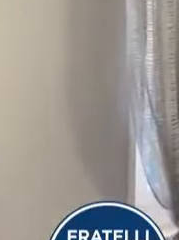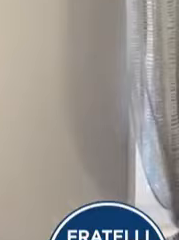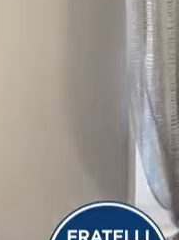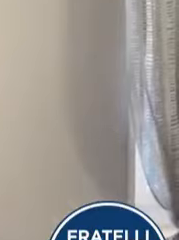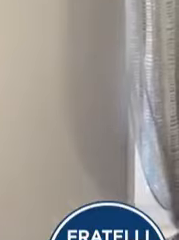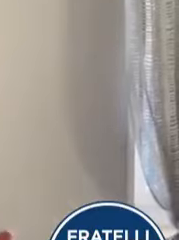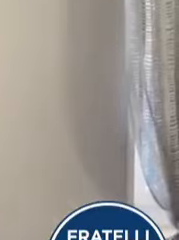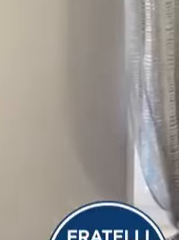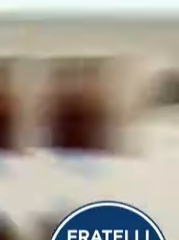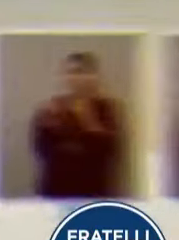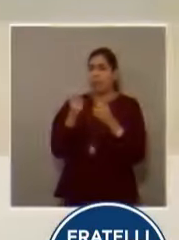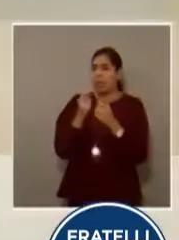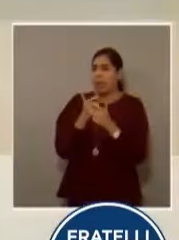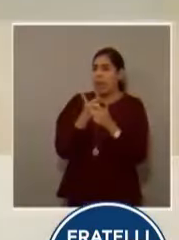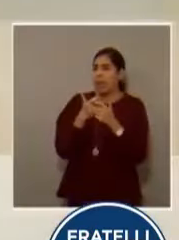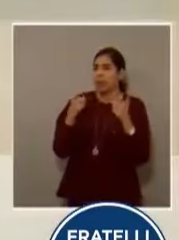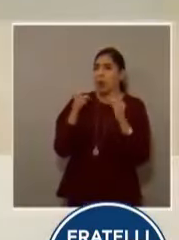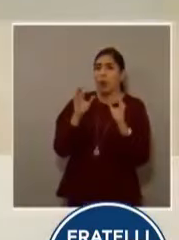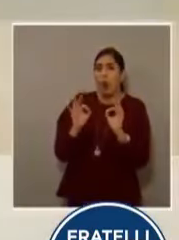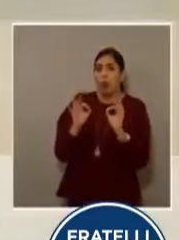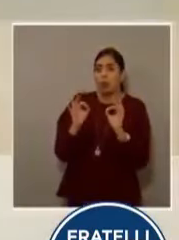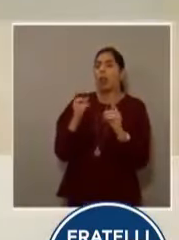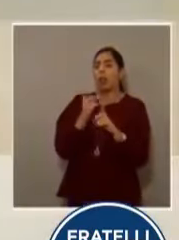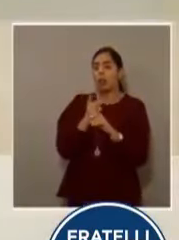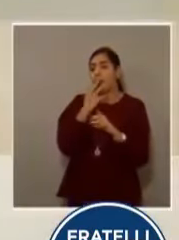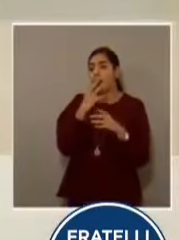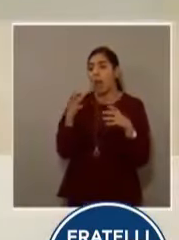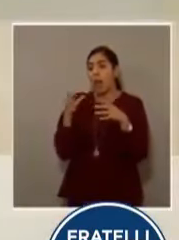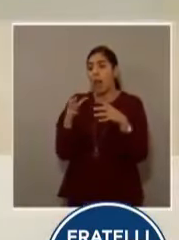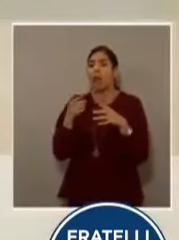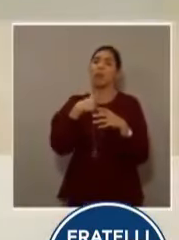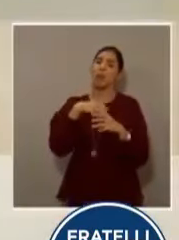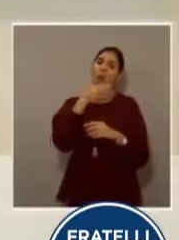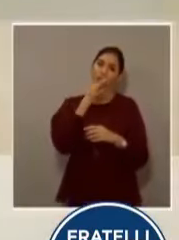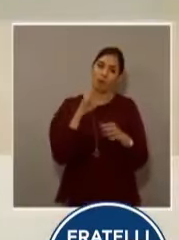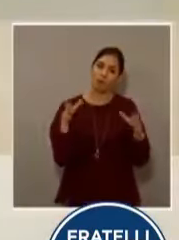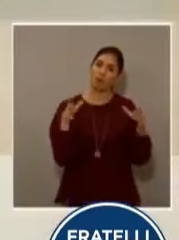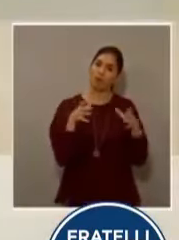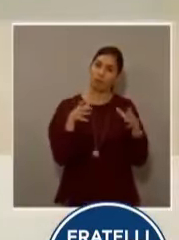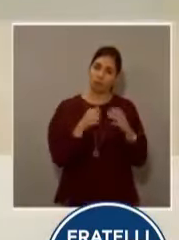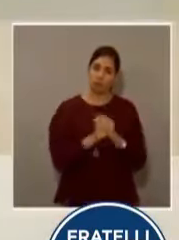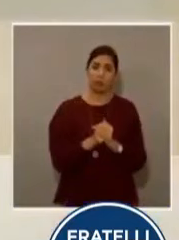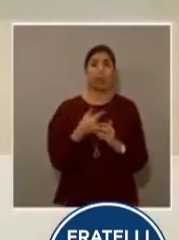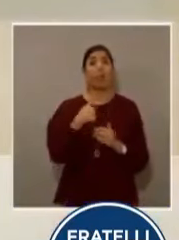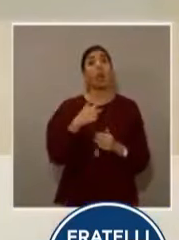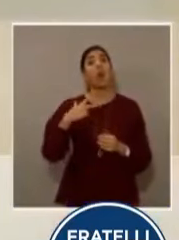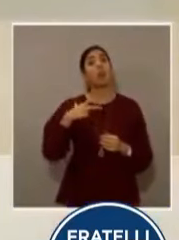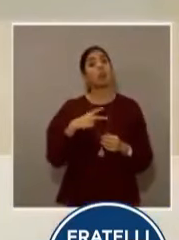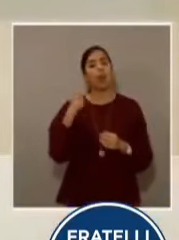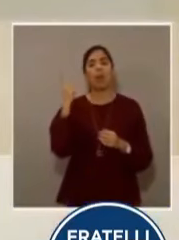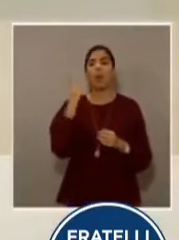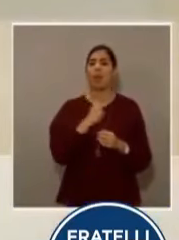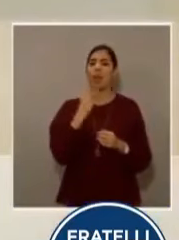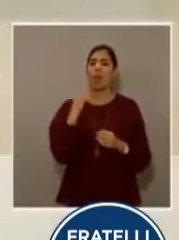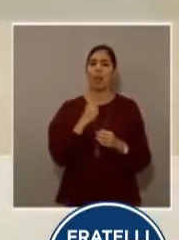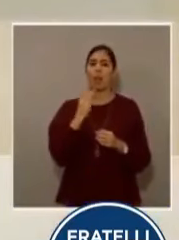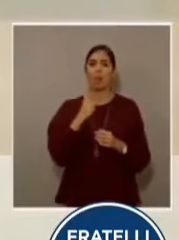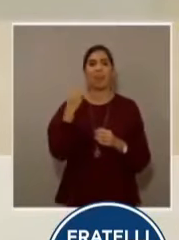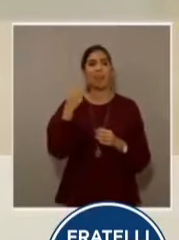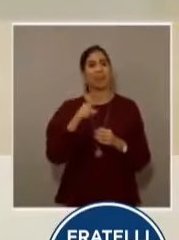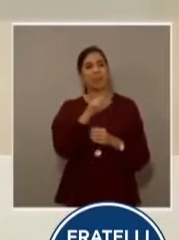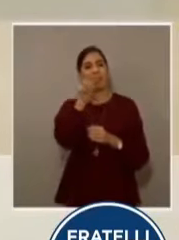nostra rinascita. Ascoltiamolo. E auspico davvero, con tutta la forza che ho, che questa